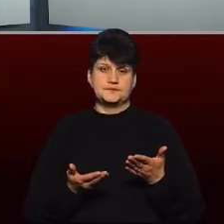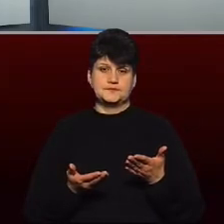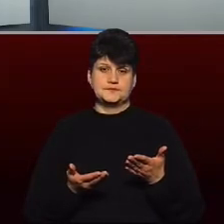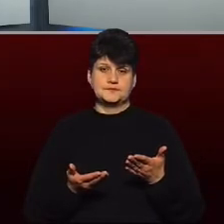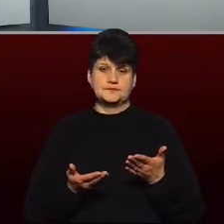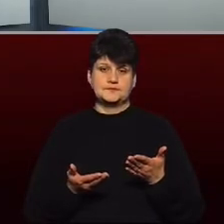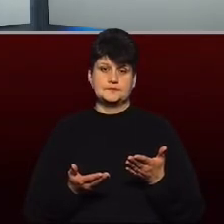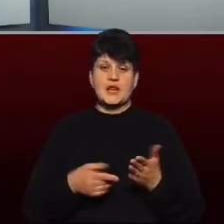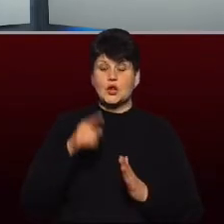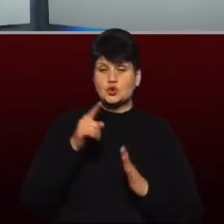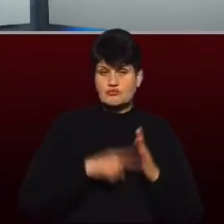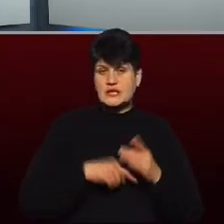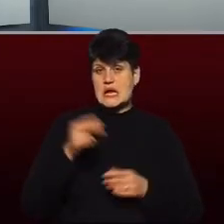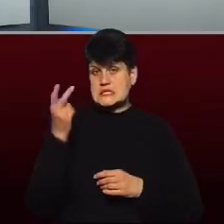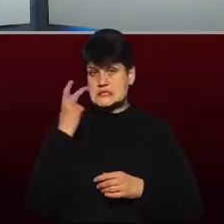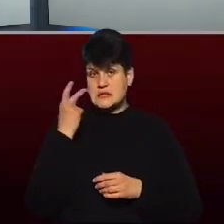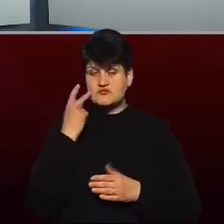довіра завжди корелює з